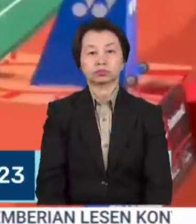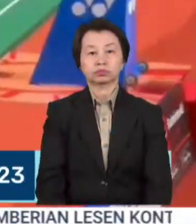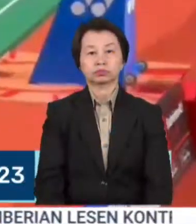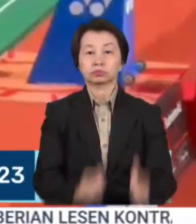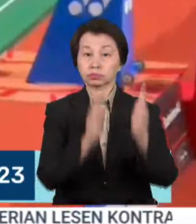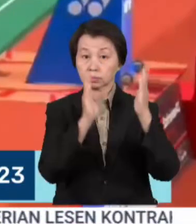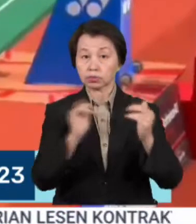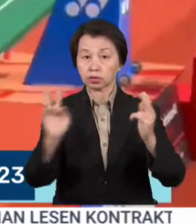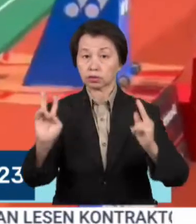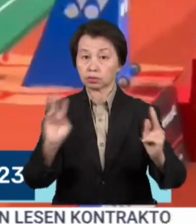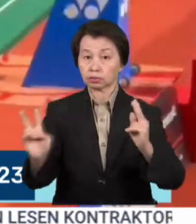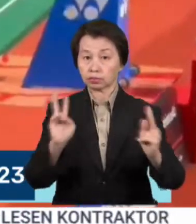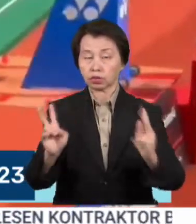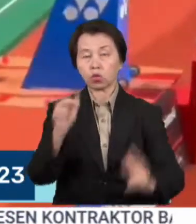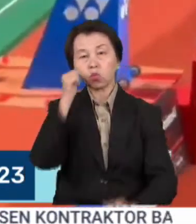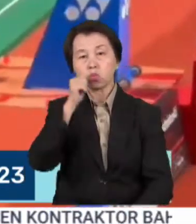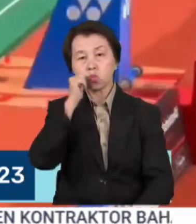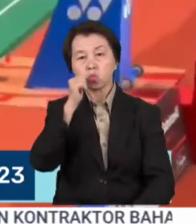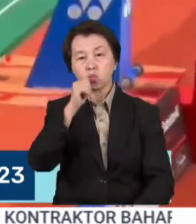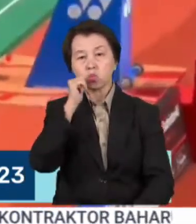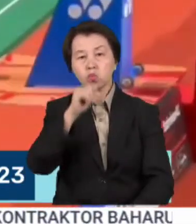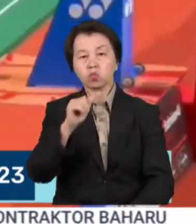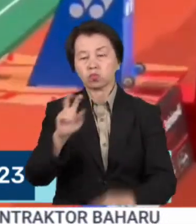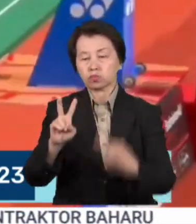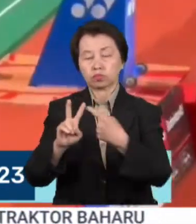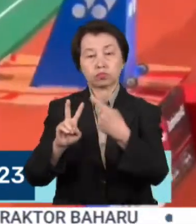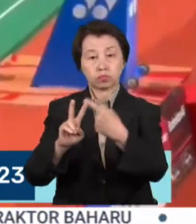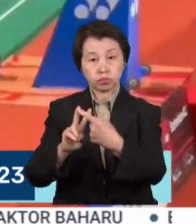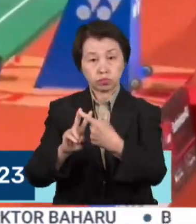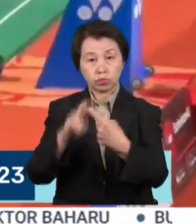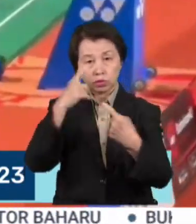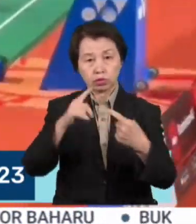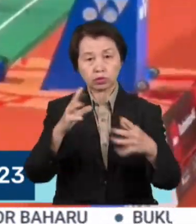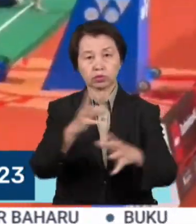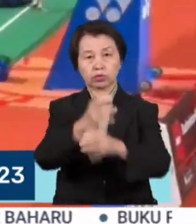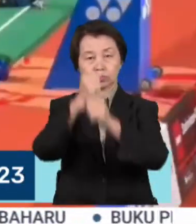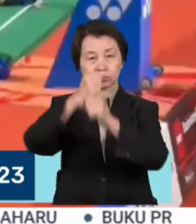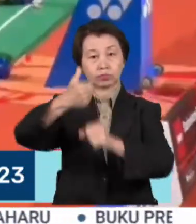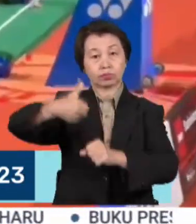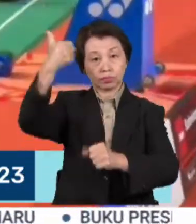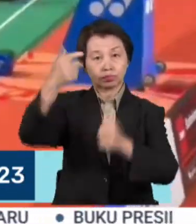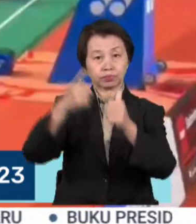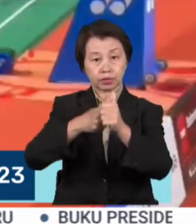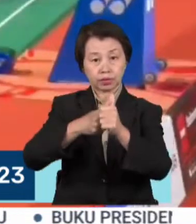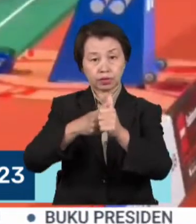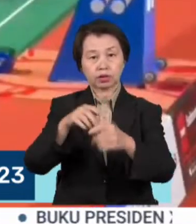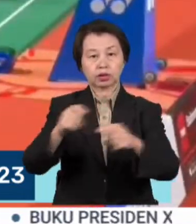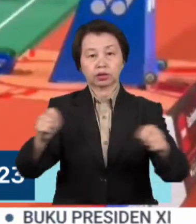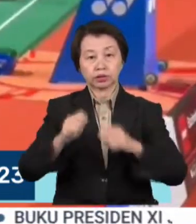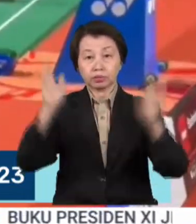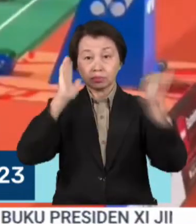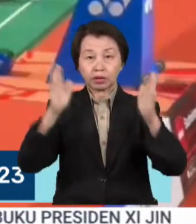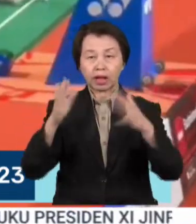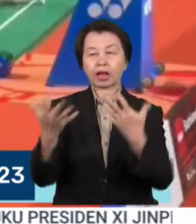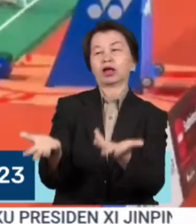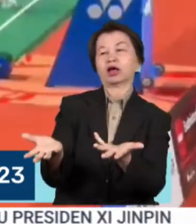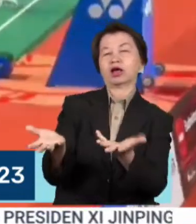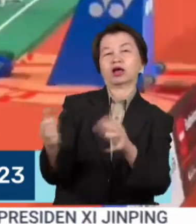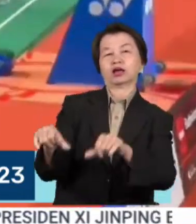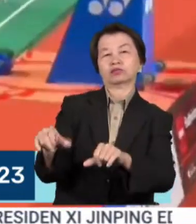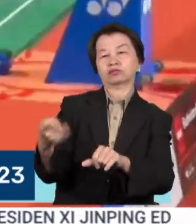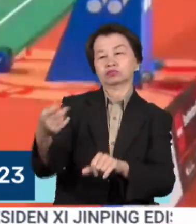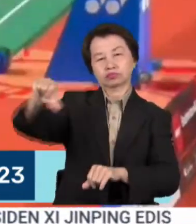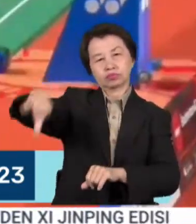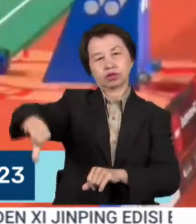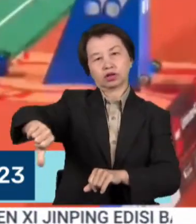Harapan Bergu Wanita Utama Negara Perlitan dan M. Tinah untuk merangkul kejuaraan pertama di laman sendiri tidak kesampaian. Mereka